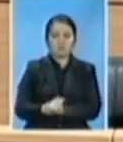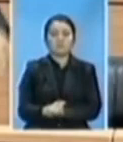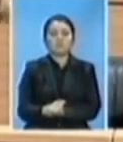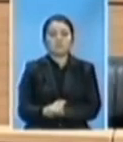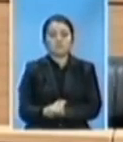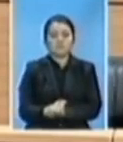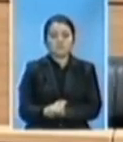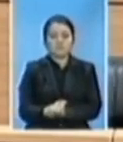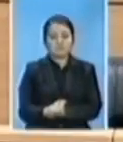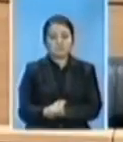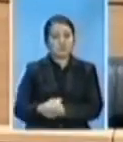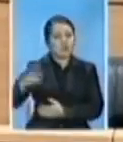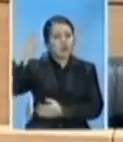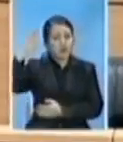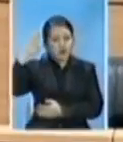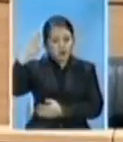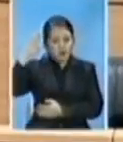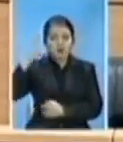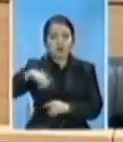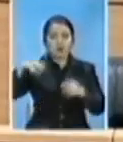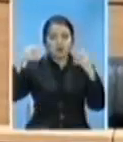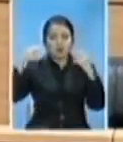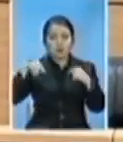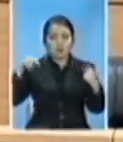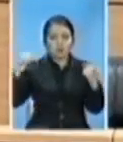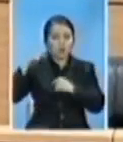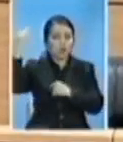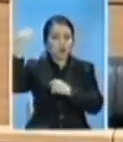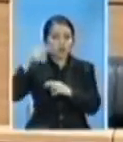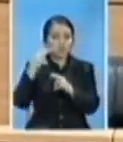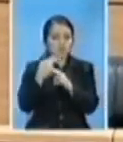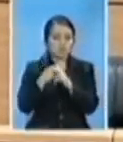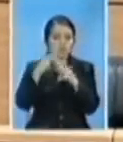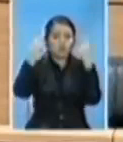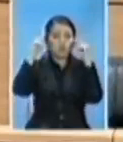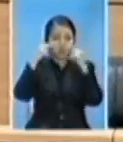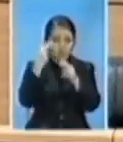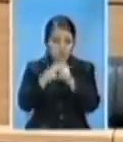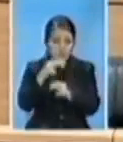พลเอกจอมพลถนอมกิติขจรปฏิวัติตัวเอง17พ.ย. 14